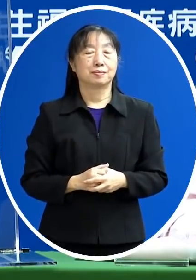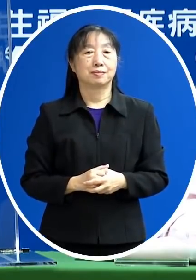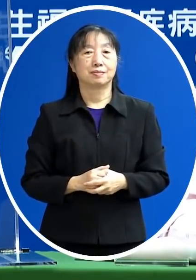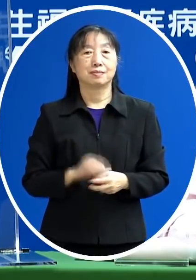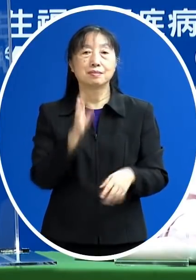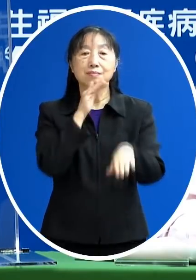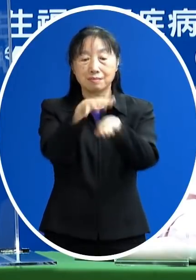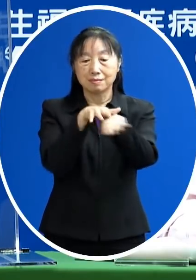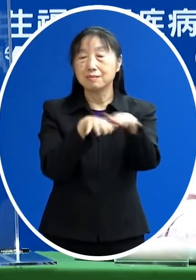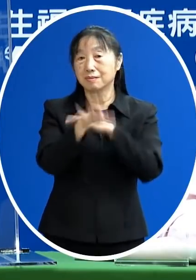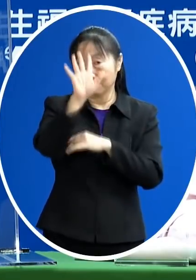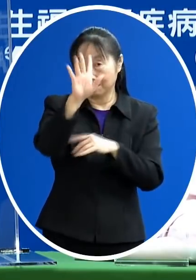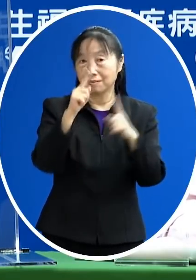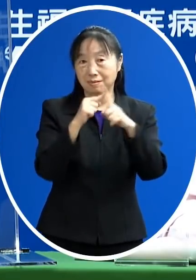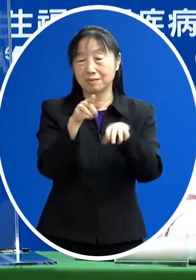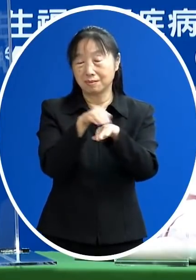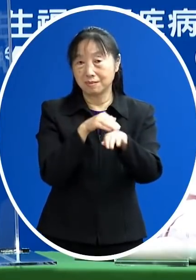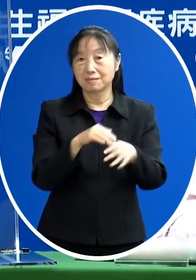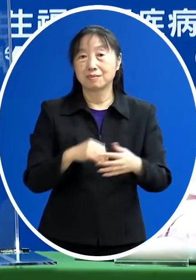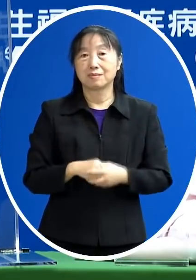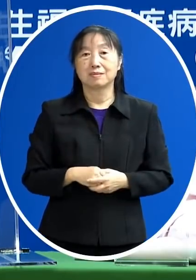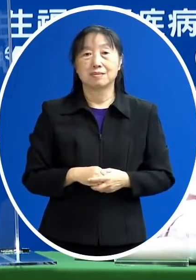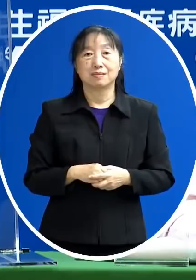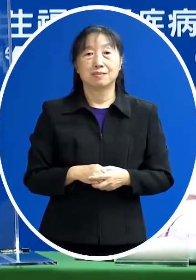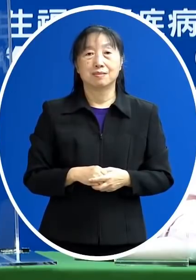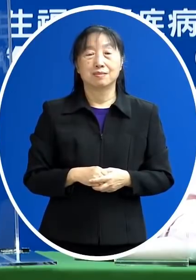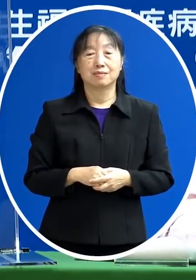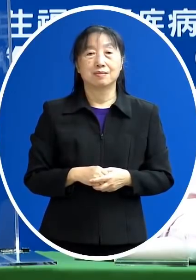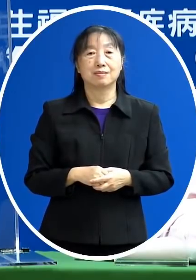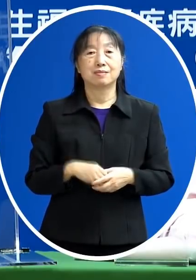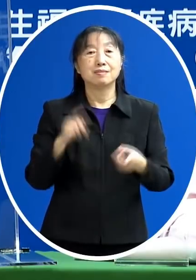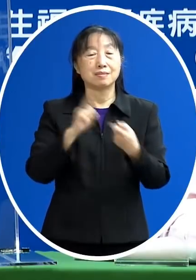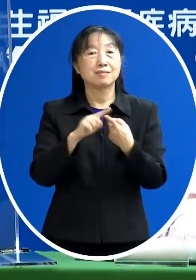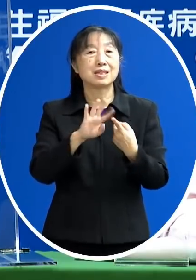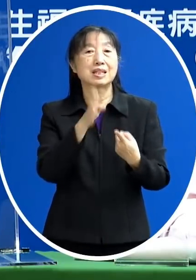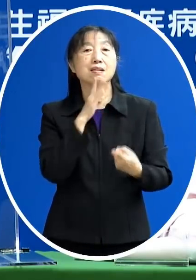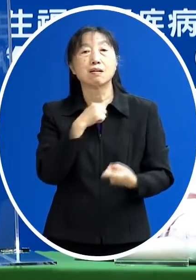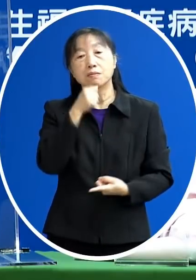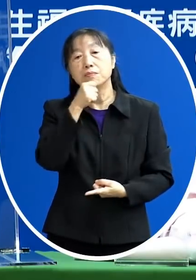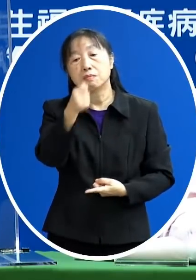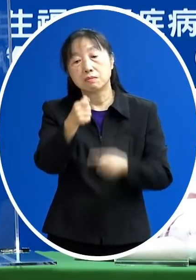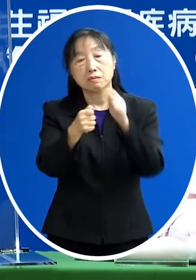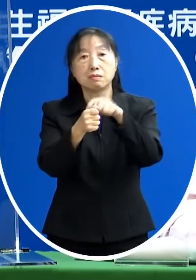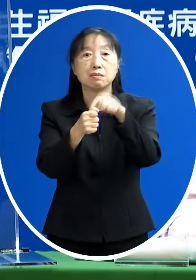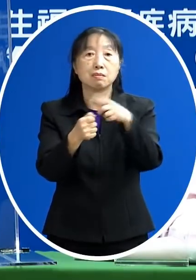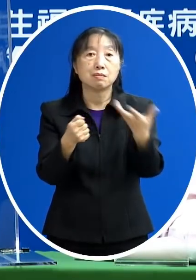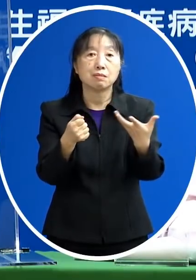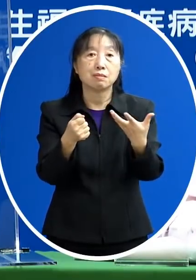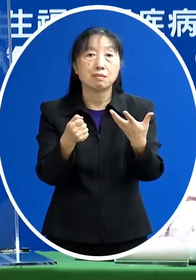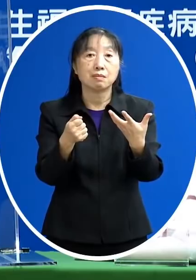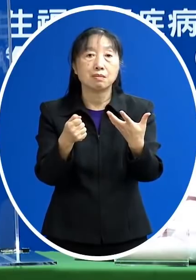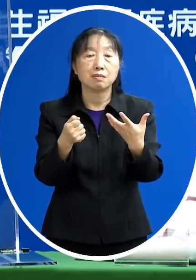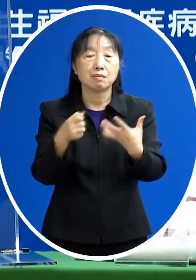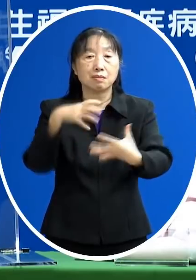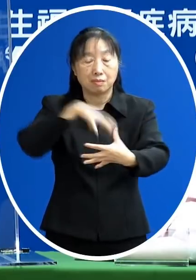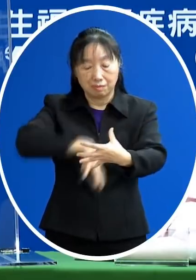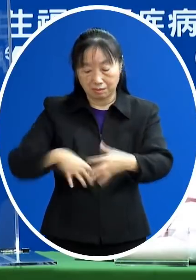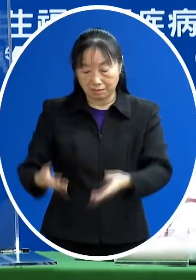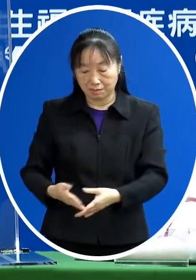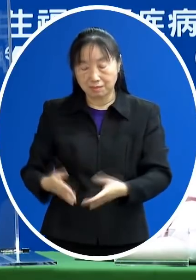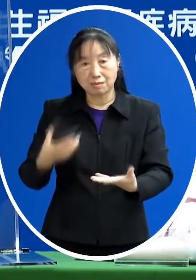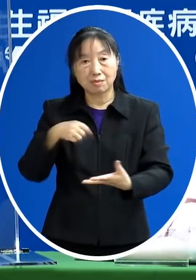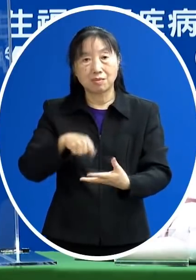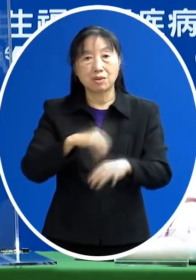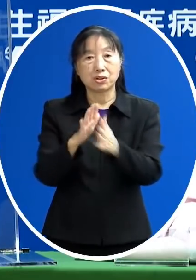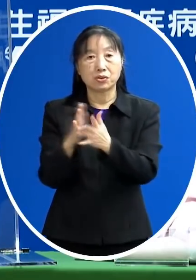那手套也有人戴。但是我们看到就是那些麦克风就堆在一个箱子里面，而且都